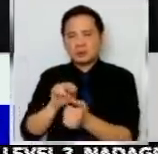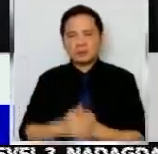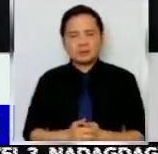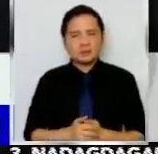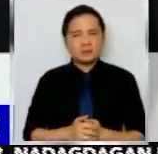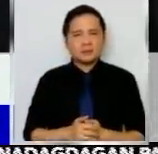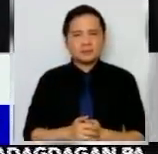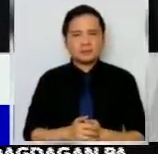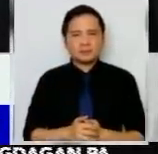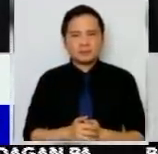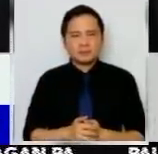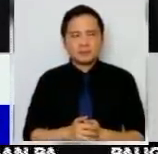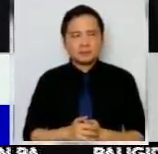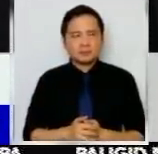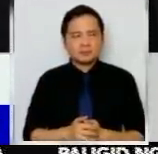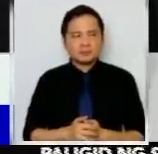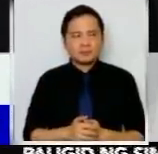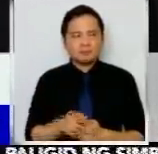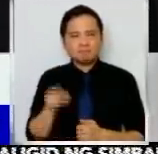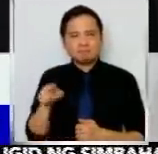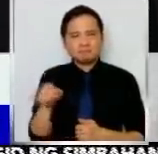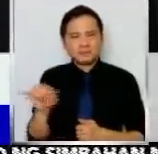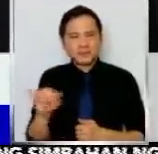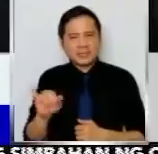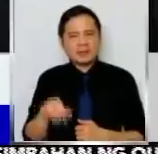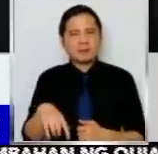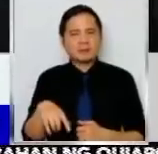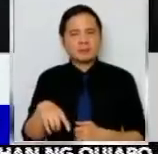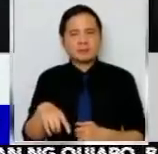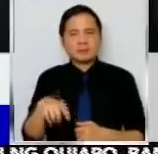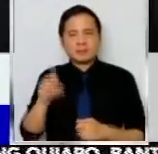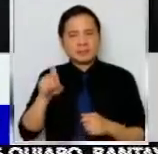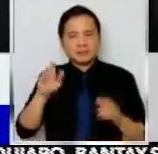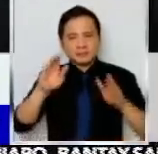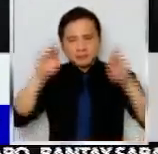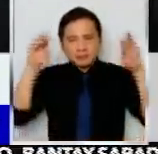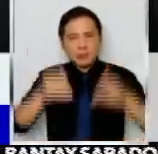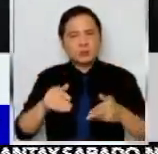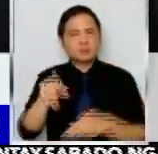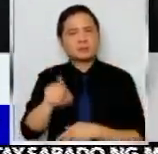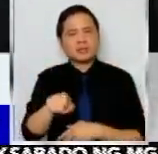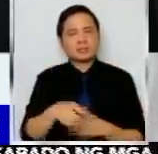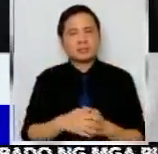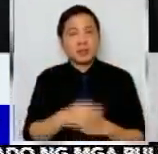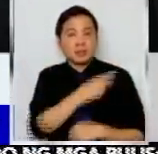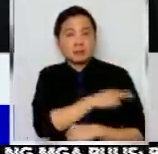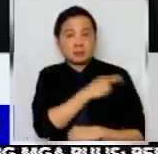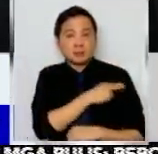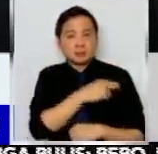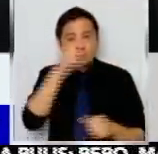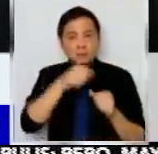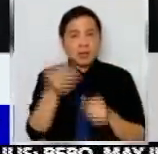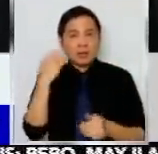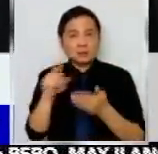they are parang really into what they are doing. Nakapunta ko sa isang hospital recently, last week, nag-iisa yung